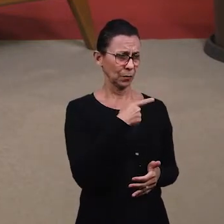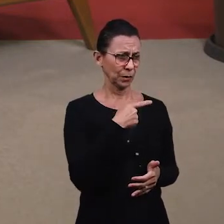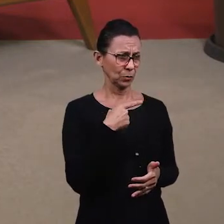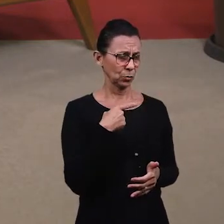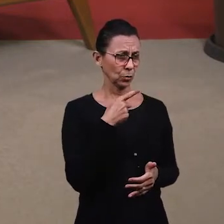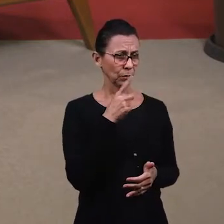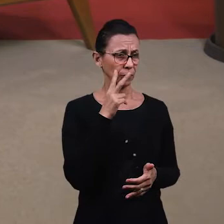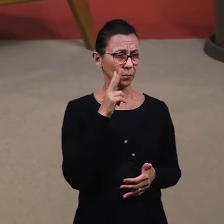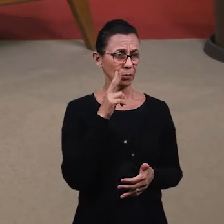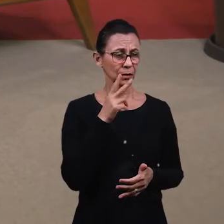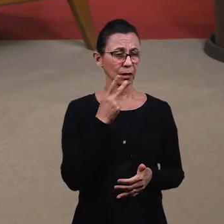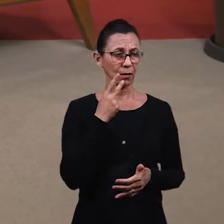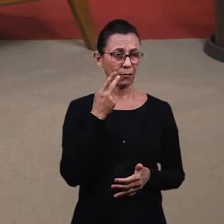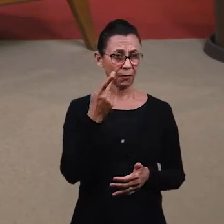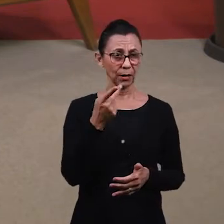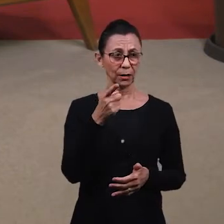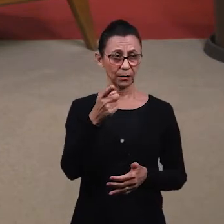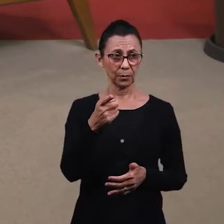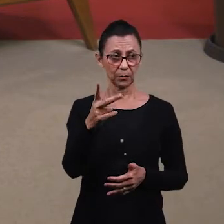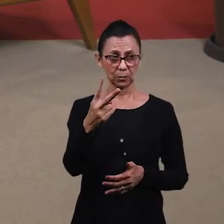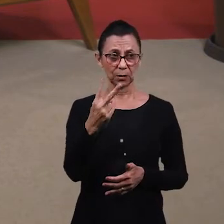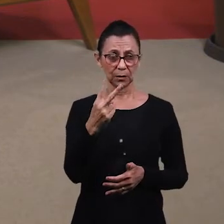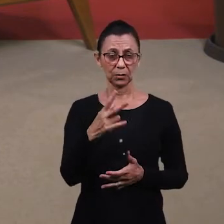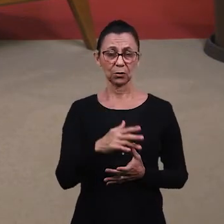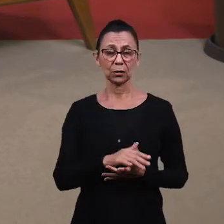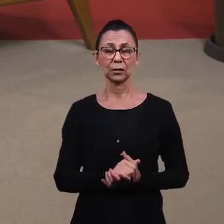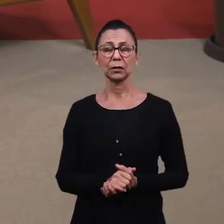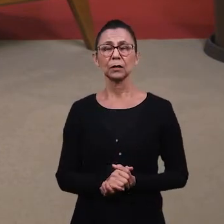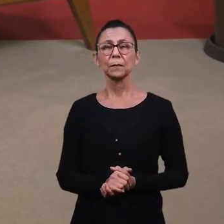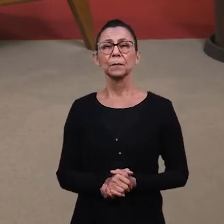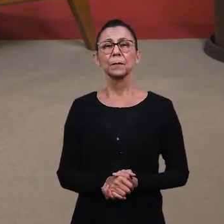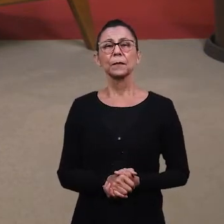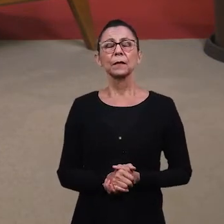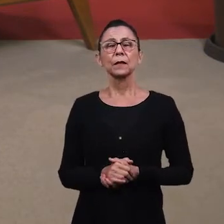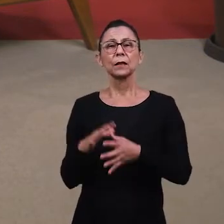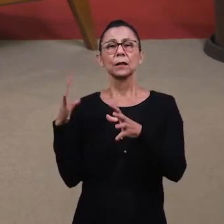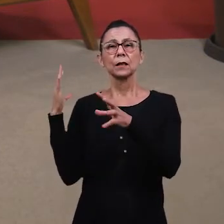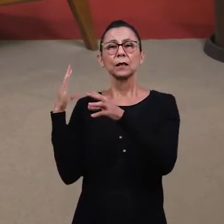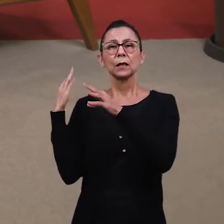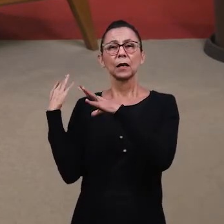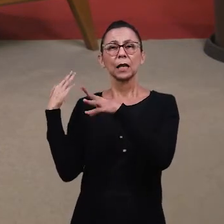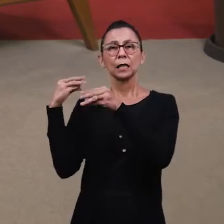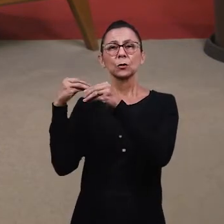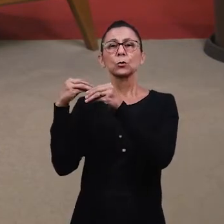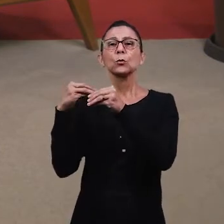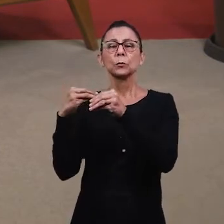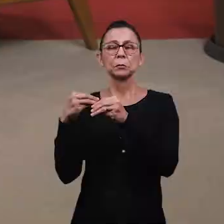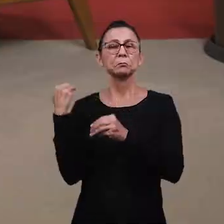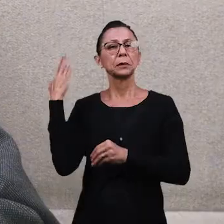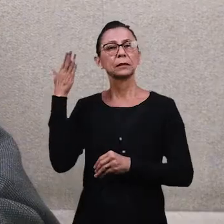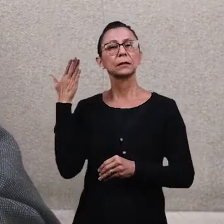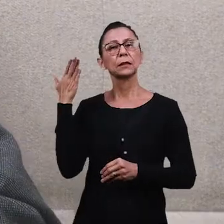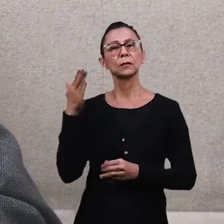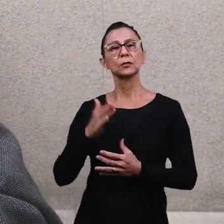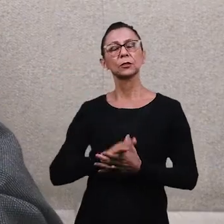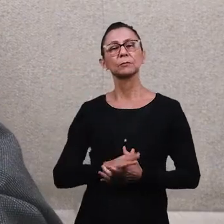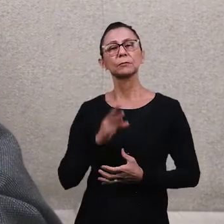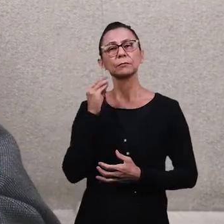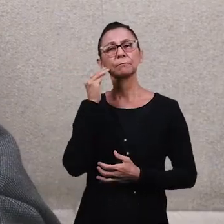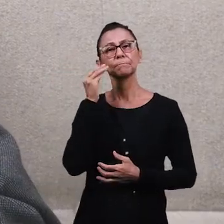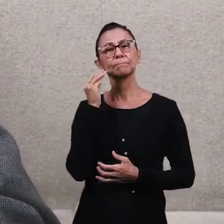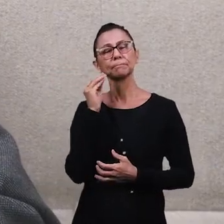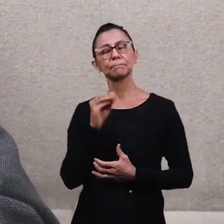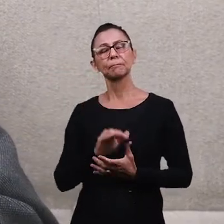Daniel, que vous puissiez parler, dire à cette personne qui nous entend, nous écoute, quel message reste pour celui qui nous